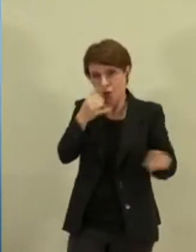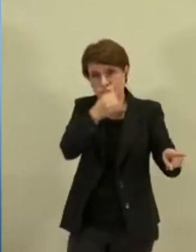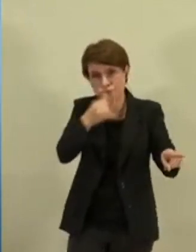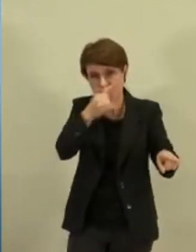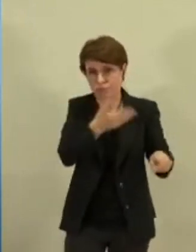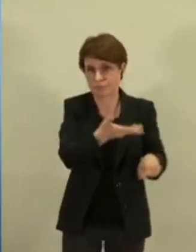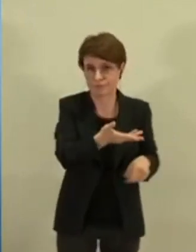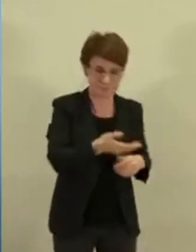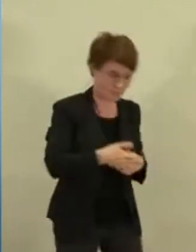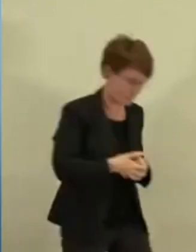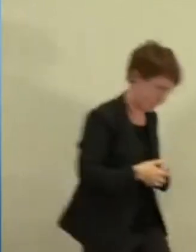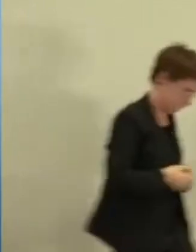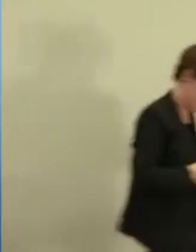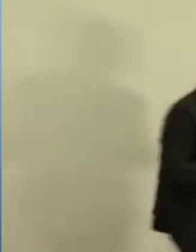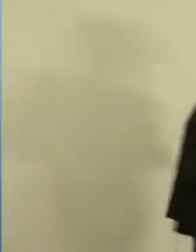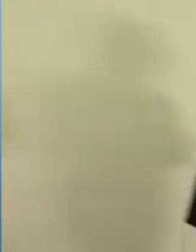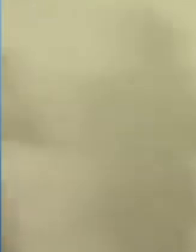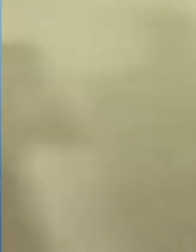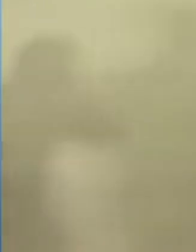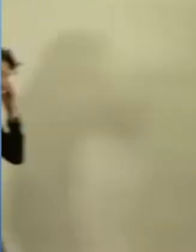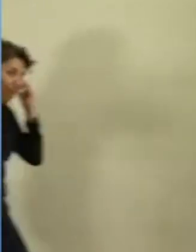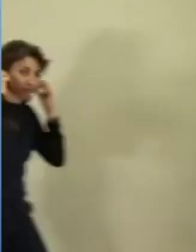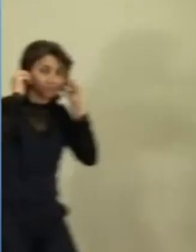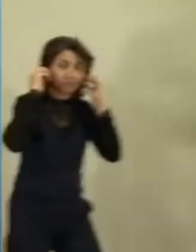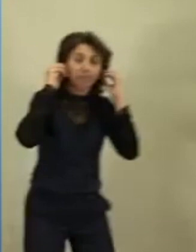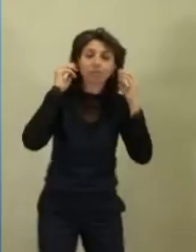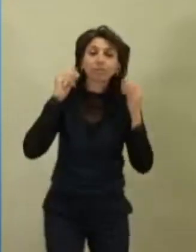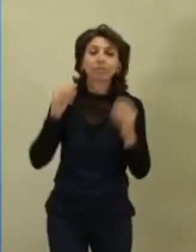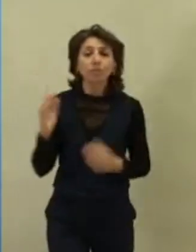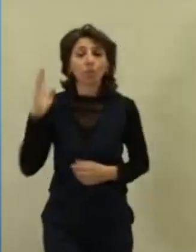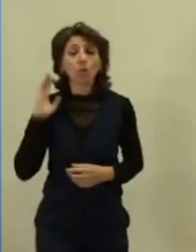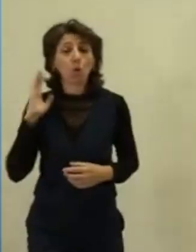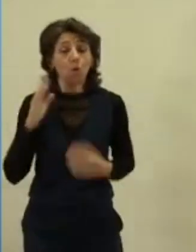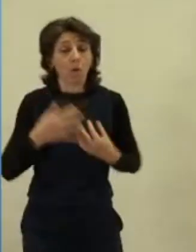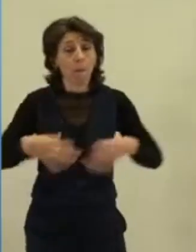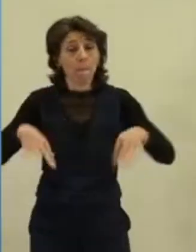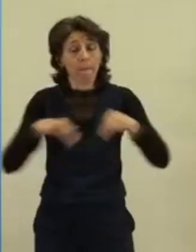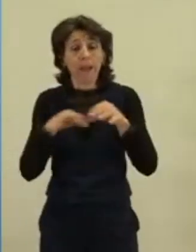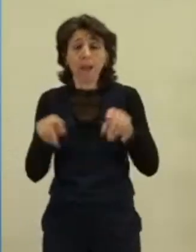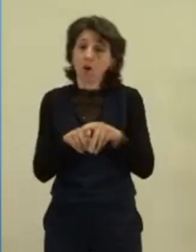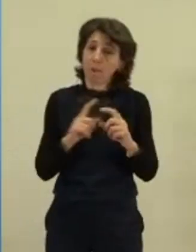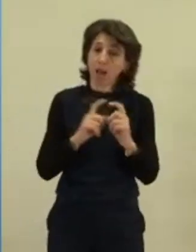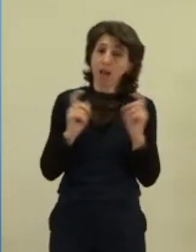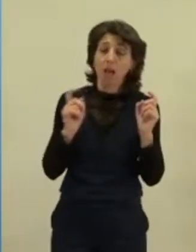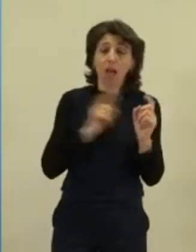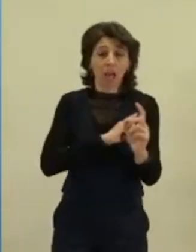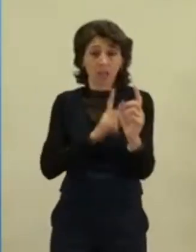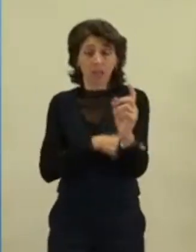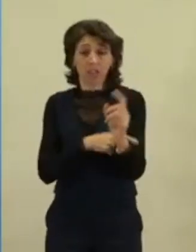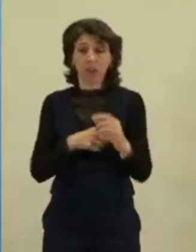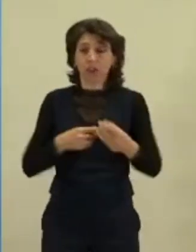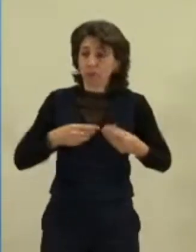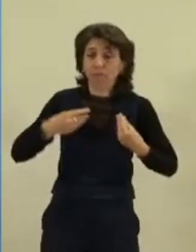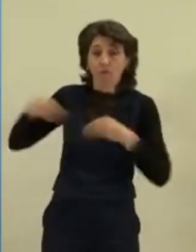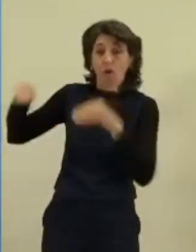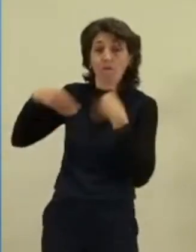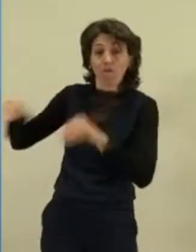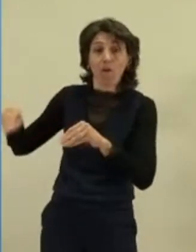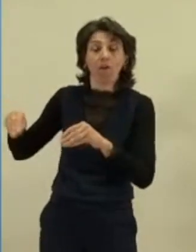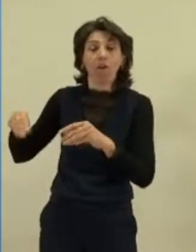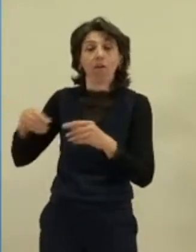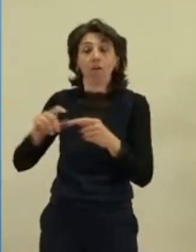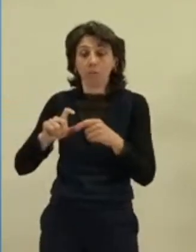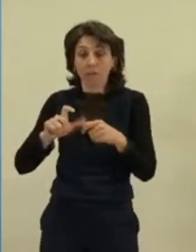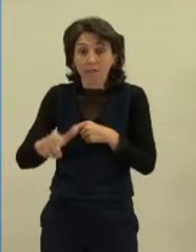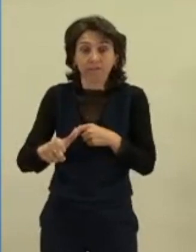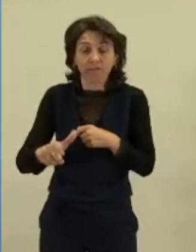D'exportateur d'énergie, notre pays est devenu un importateur dépendant. En parallèle de cet abandon du nucléaire civil, les